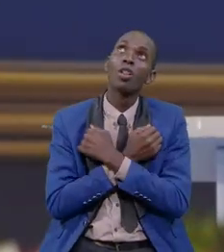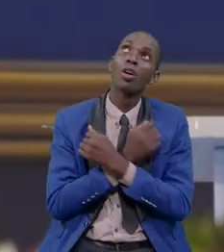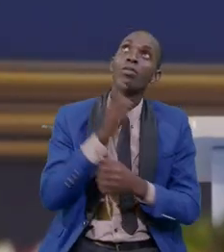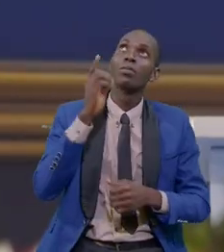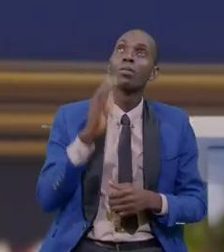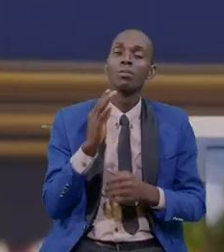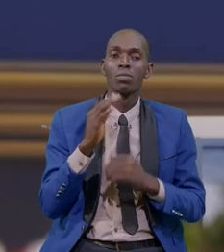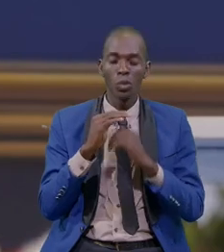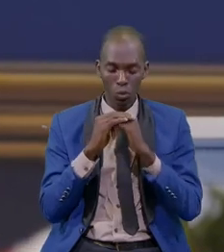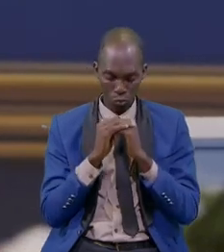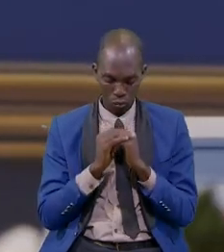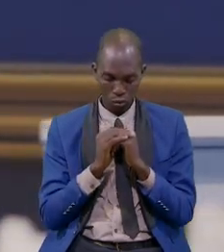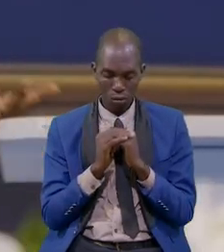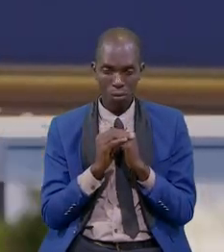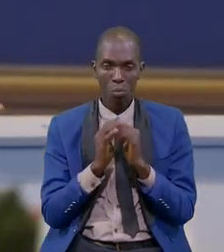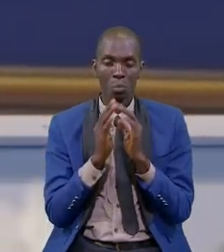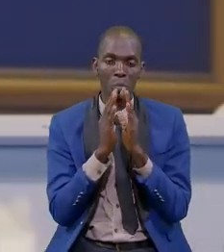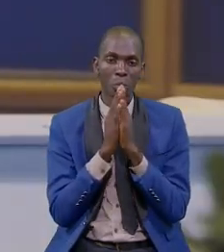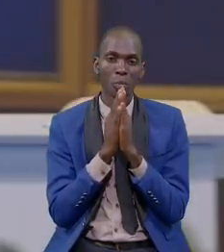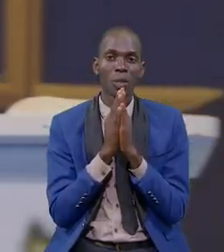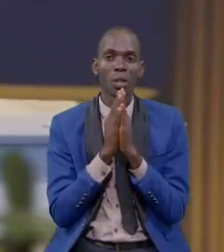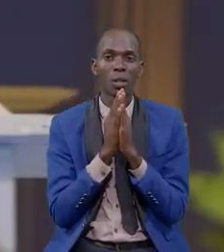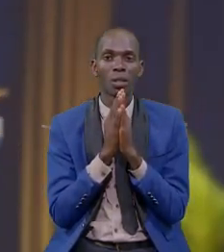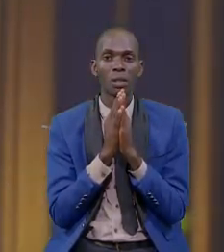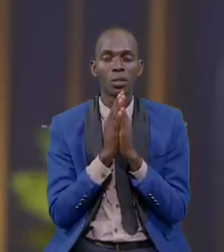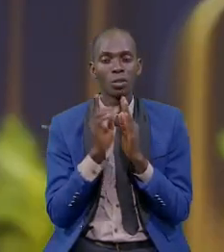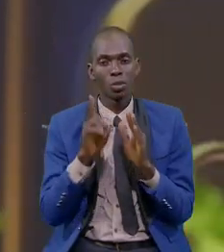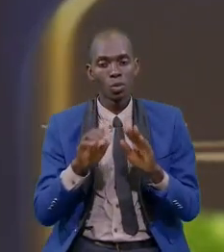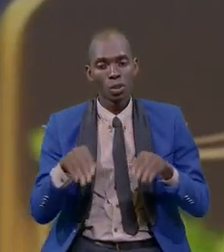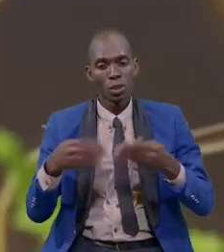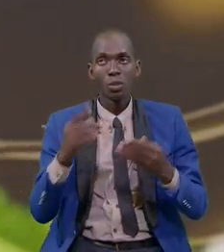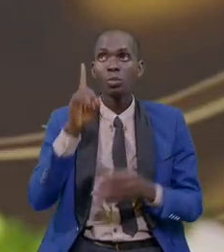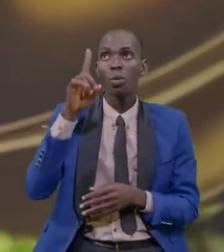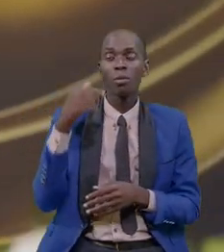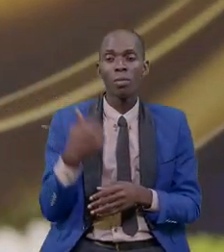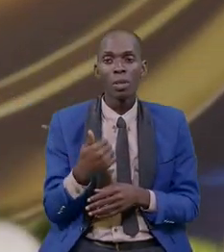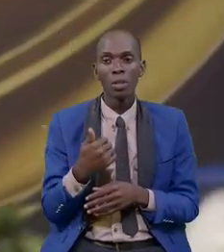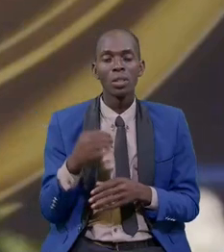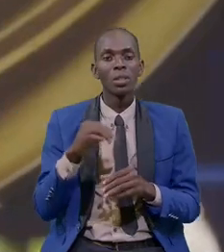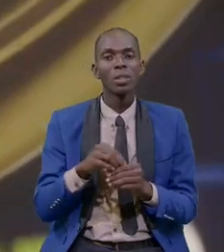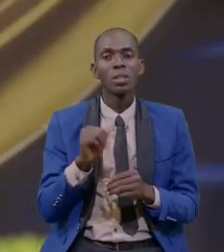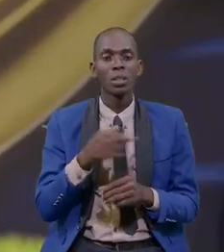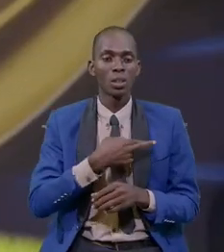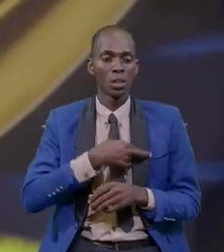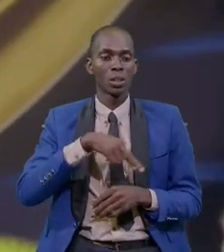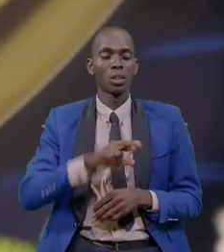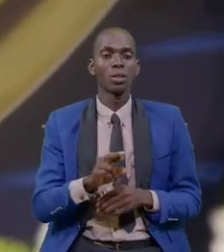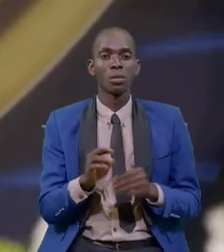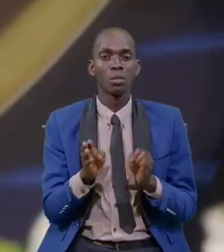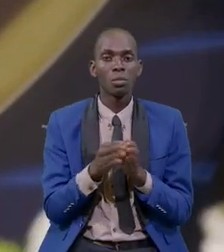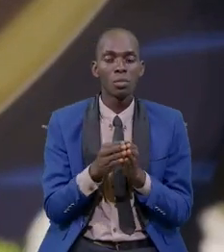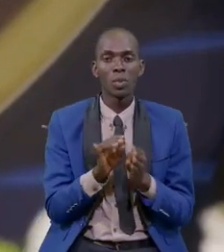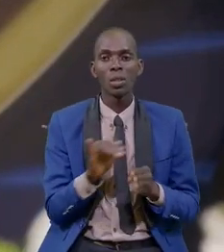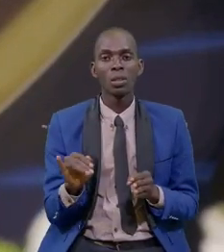et adorer, prier, donner des offrandes dans une assemblée religieuse.